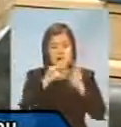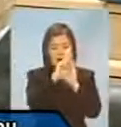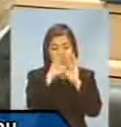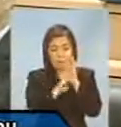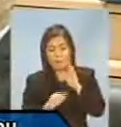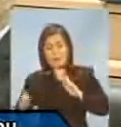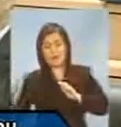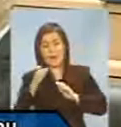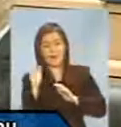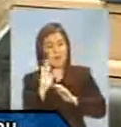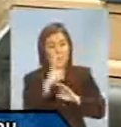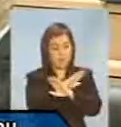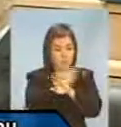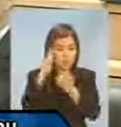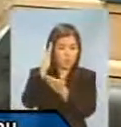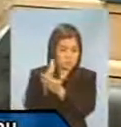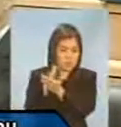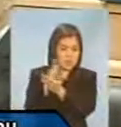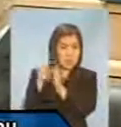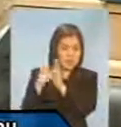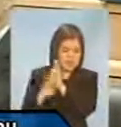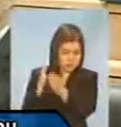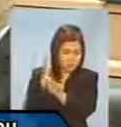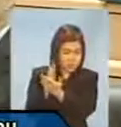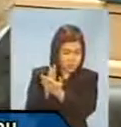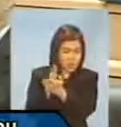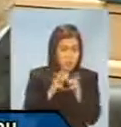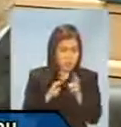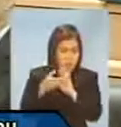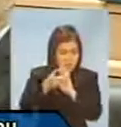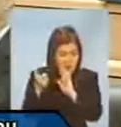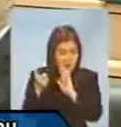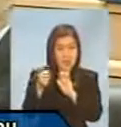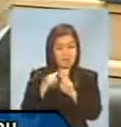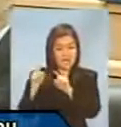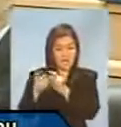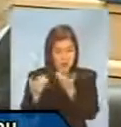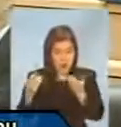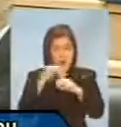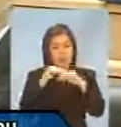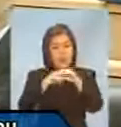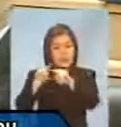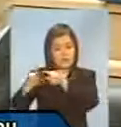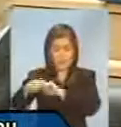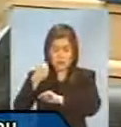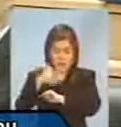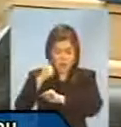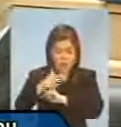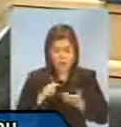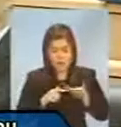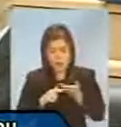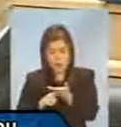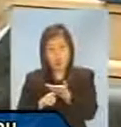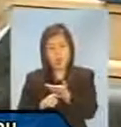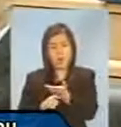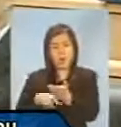หินไม่ไปถึงหนองคายไม่ไปถึงประดังเบซานะรวมทั้งไม่มีรถไฟไปถวายที่จะเชื่อมต่ออาเ